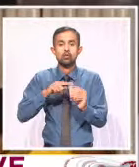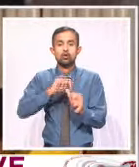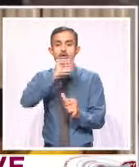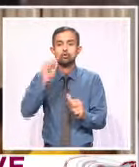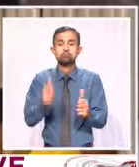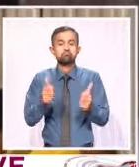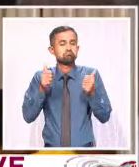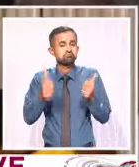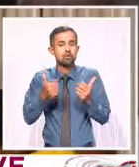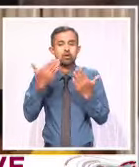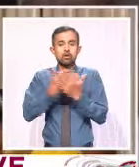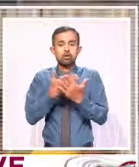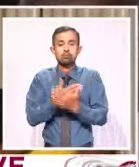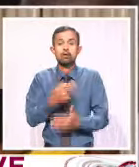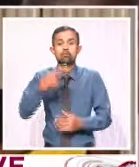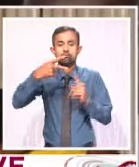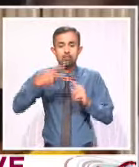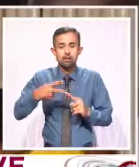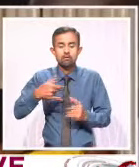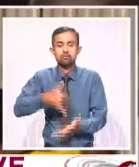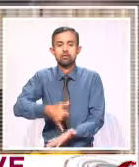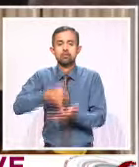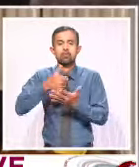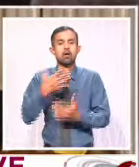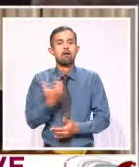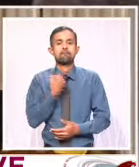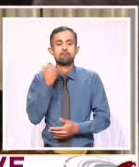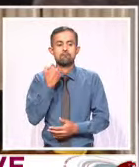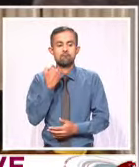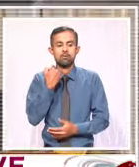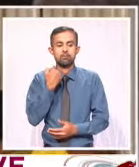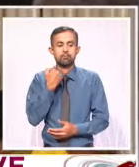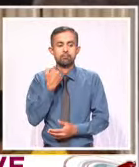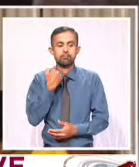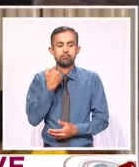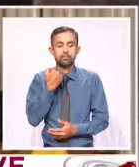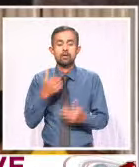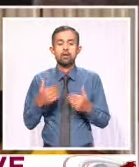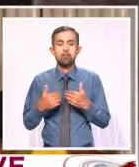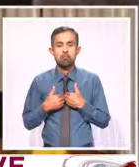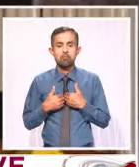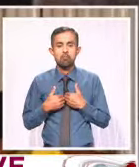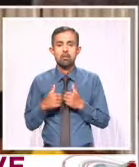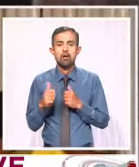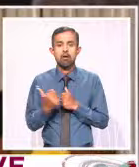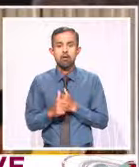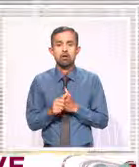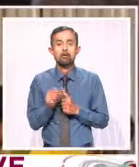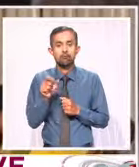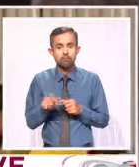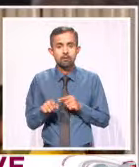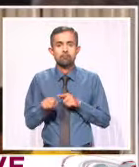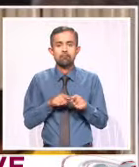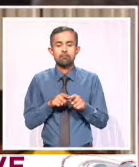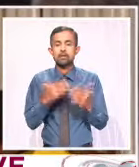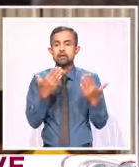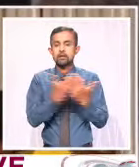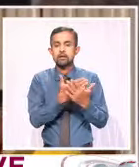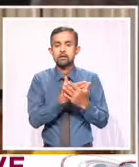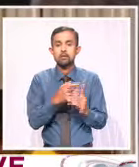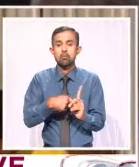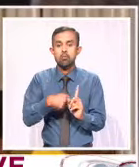ආසියාවේ හොඳම චිත්‍රපටි දෙවැනි එකට කියන සම්මානය ලැබුණා. මේ සඳහා මම නිෂ්පාදකයෙක් විදිහටත් මේ